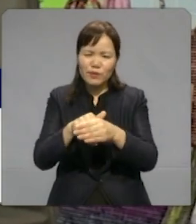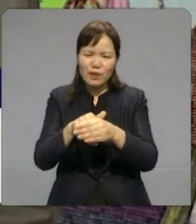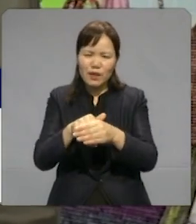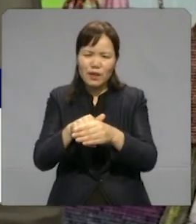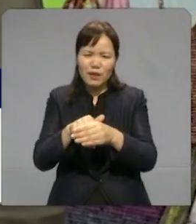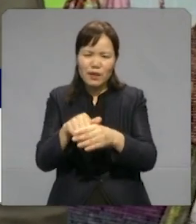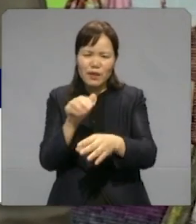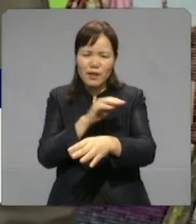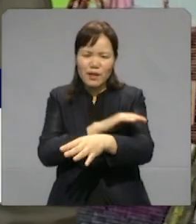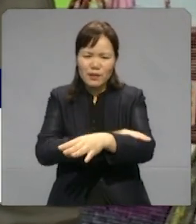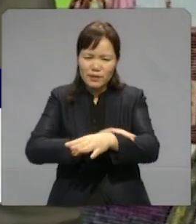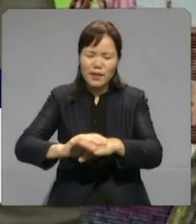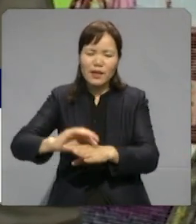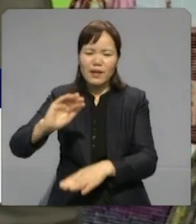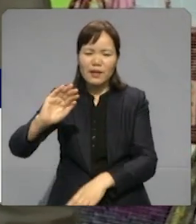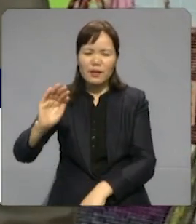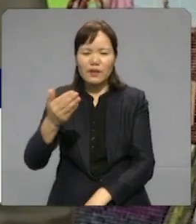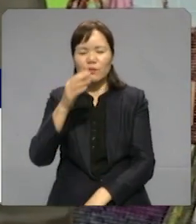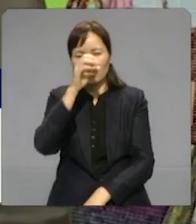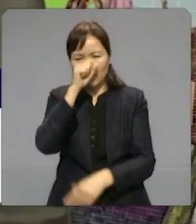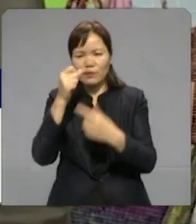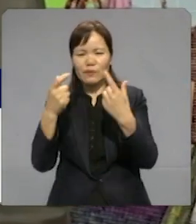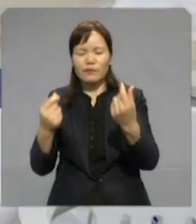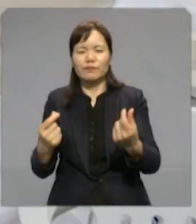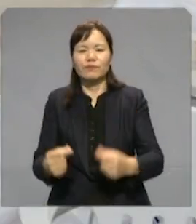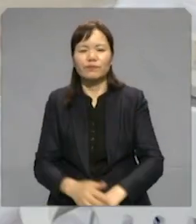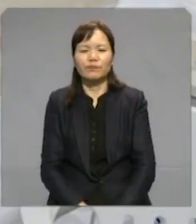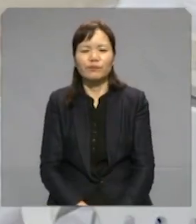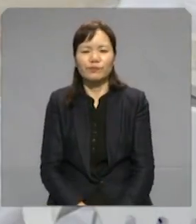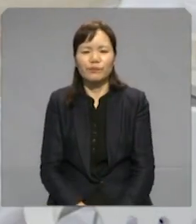기부 문화가 정착이 되었으면 좋겠습니다.